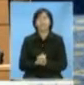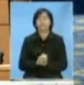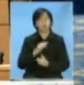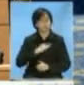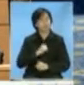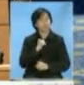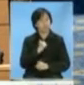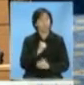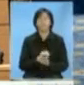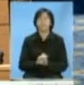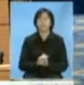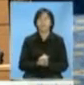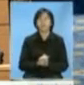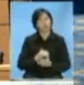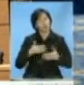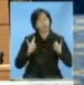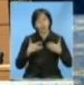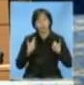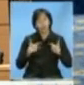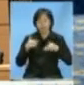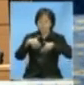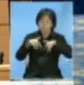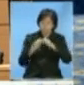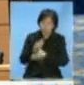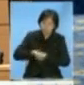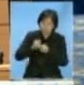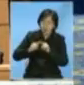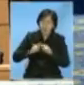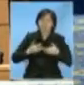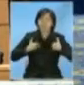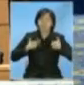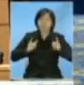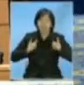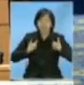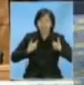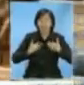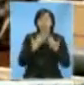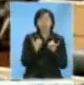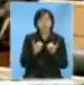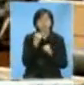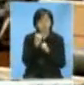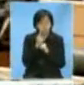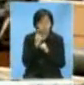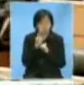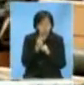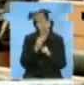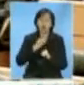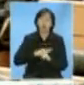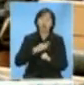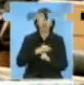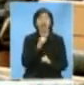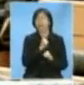ล้วน่าดีใจกับพี่น้องเกษตรกรแต่กลับตรงกันข้ามครับท่านประธาน